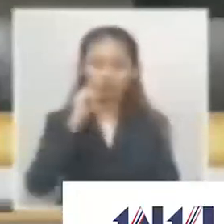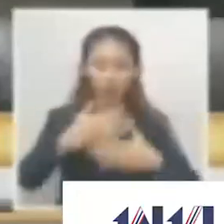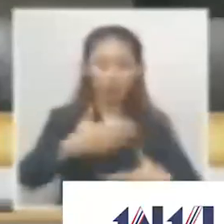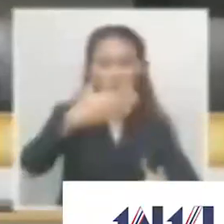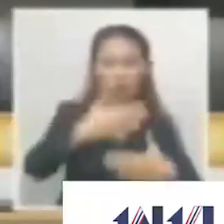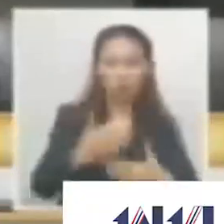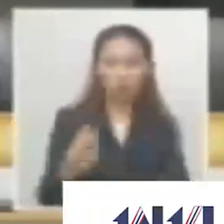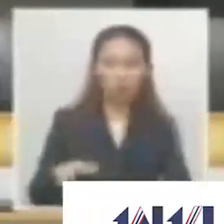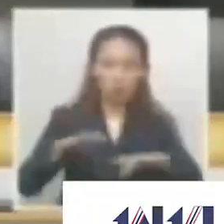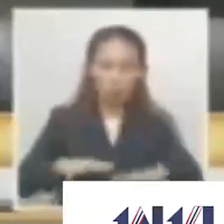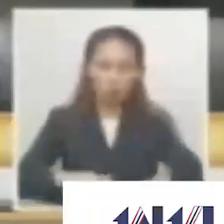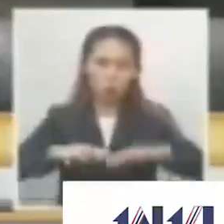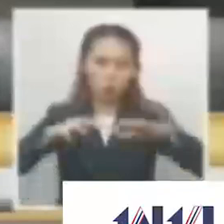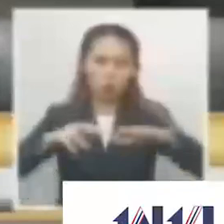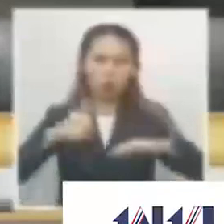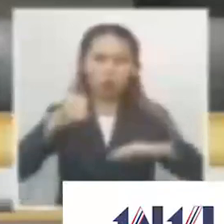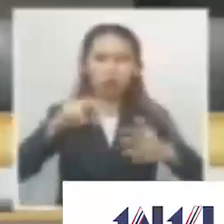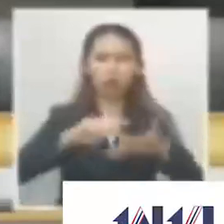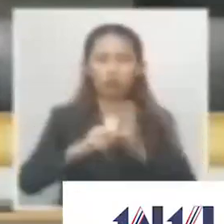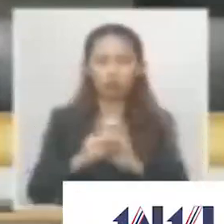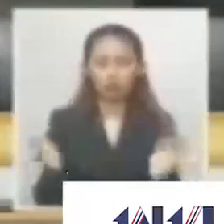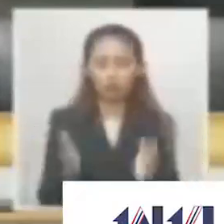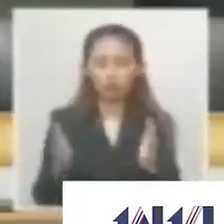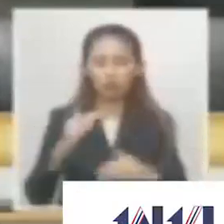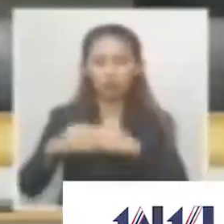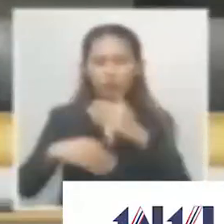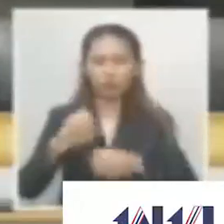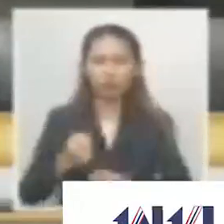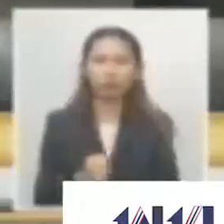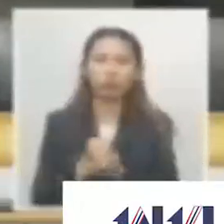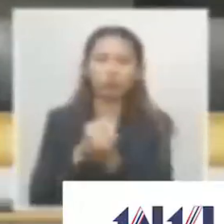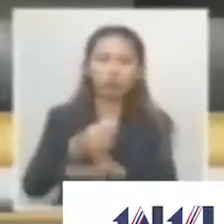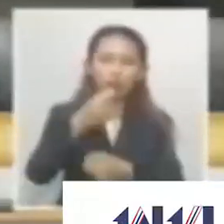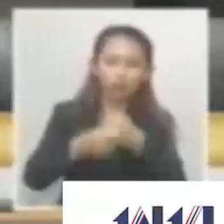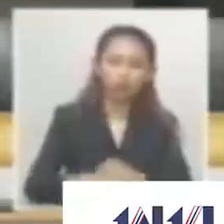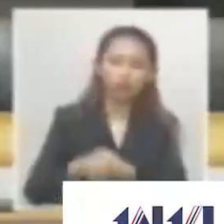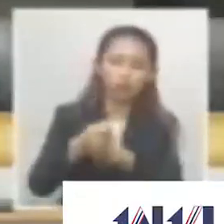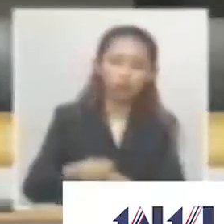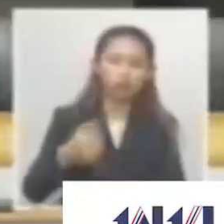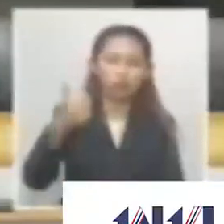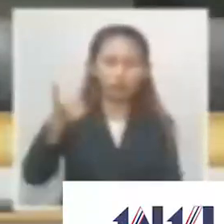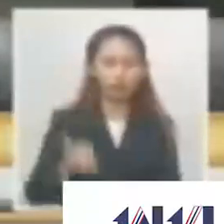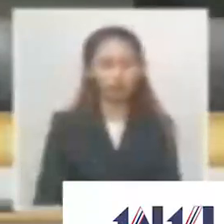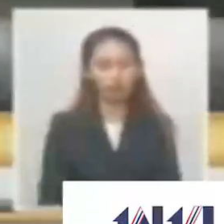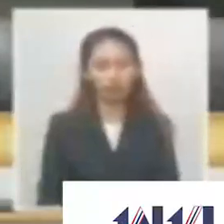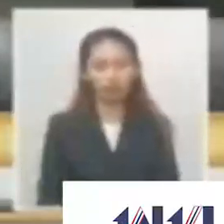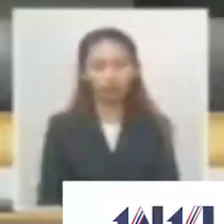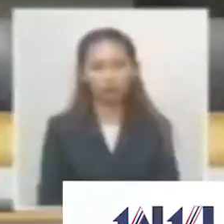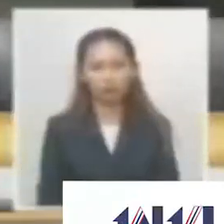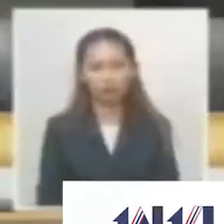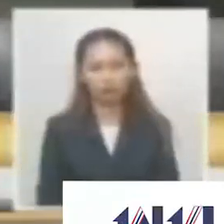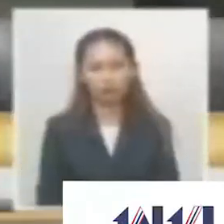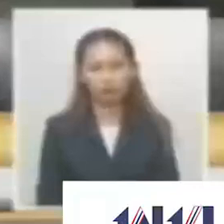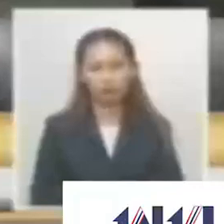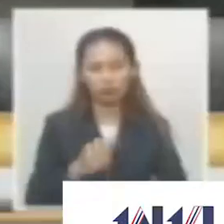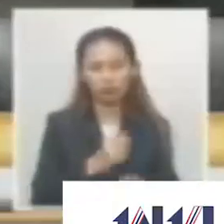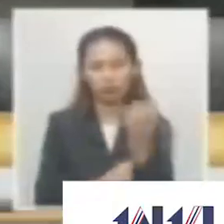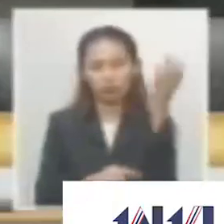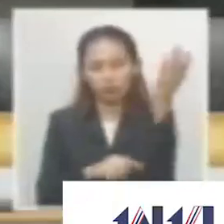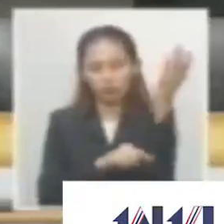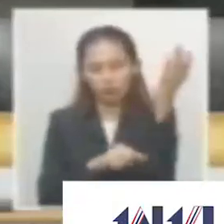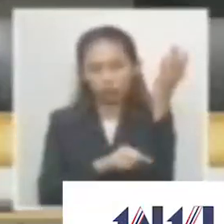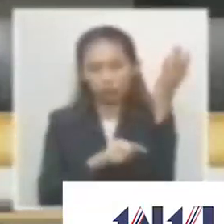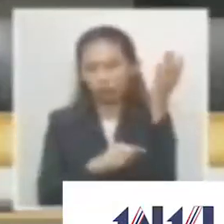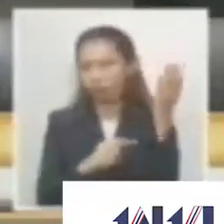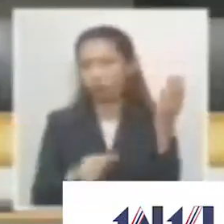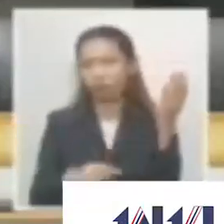กว่านะครับมันจะตรงจุดกว่าครับ1ถนนยางพารานะครับนิดหนึ่งนะครับที่อาจจะมีนโยบาย1ตำบล1กิโลก็ต